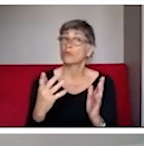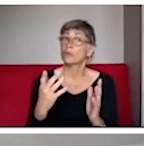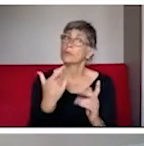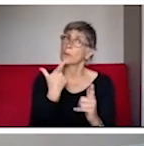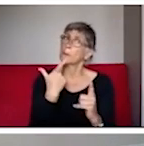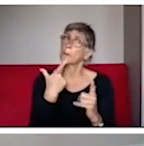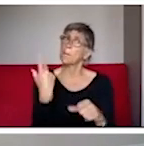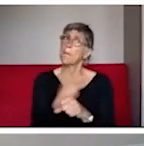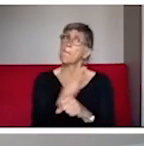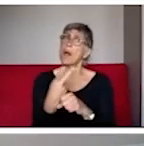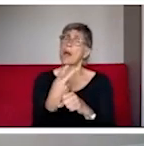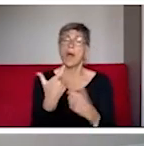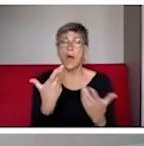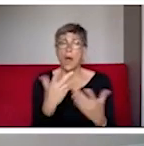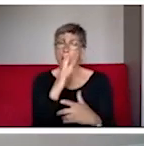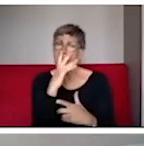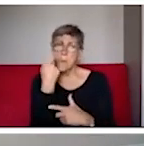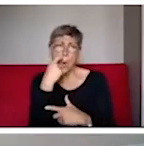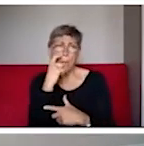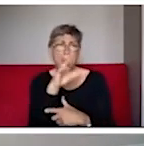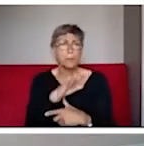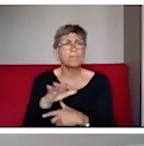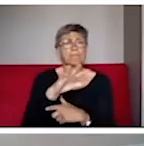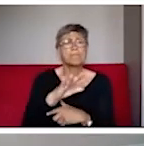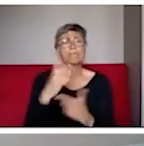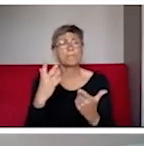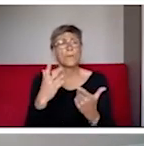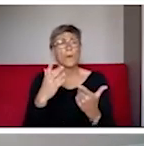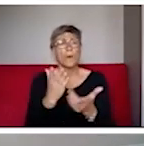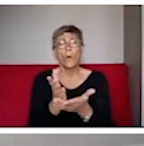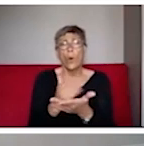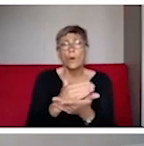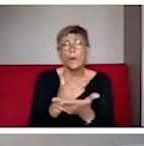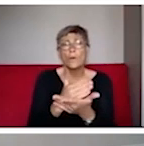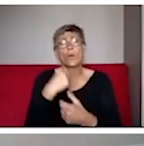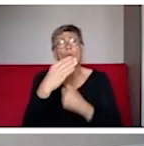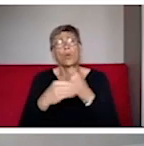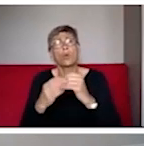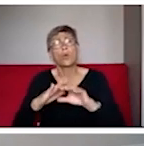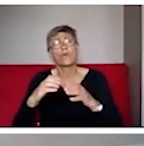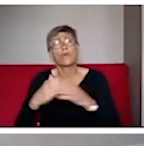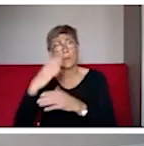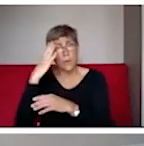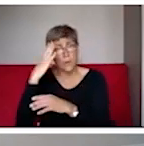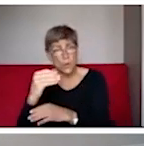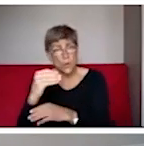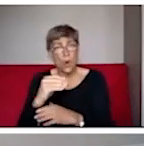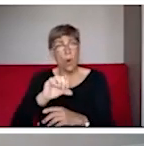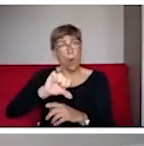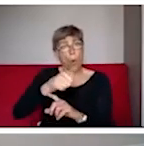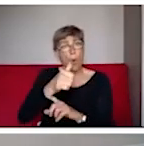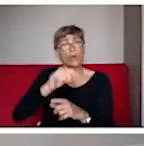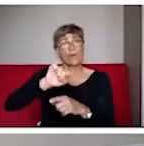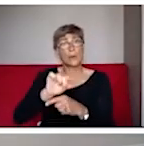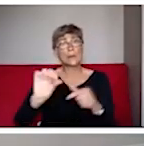assez important, et on se rend compte que l'orientation et la formation professionnelle ne représentent que